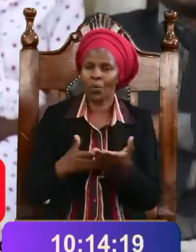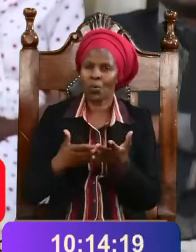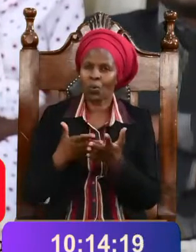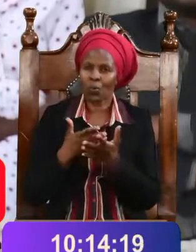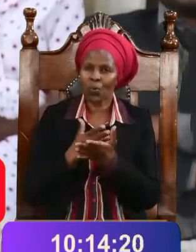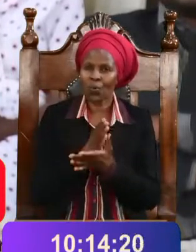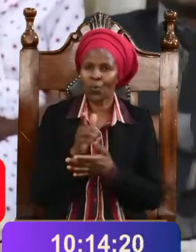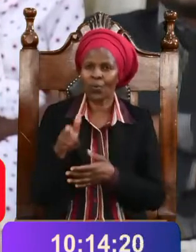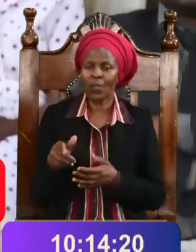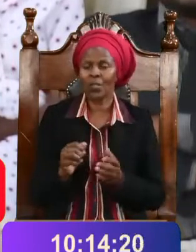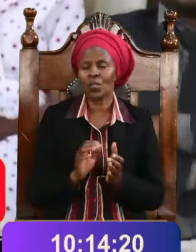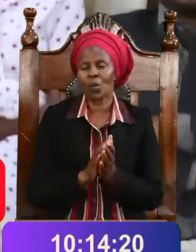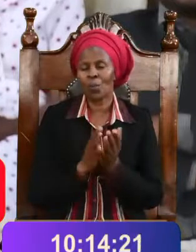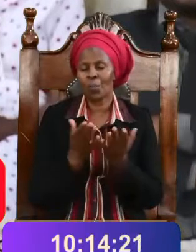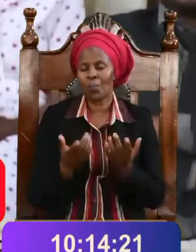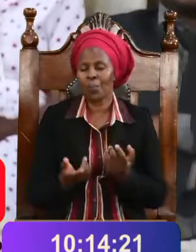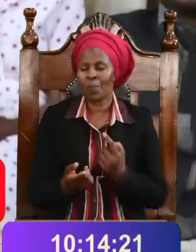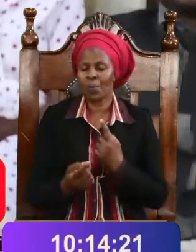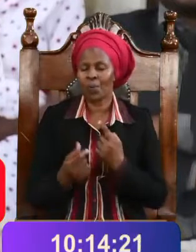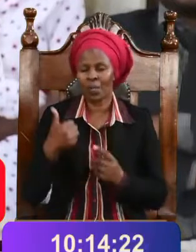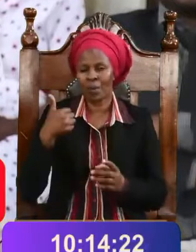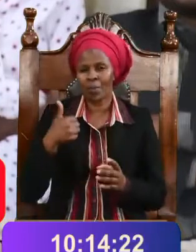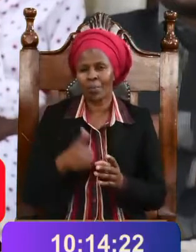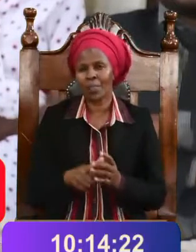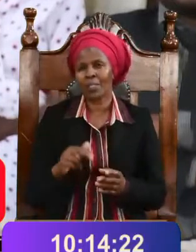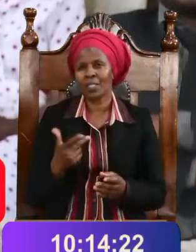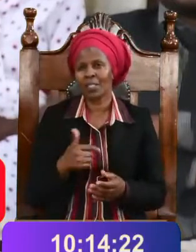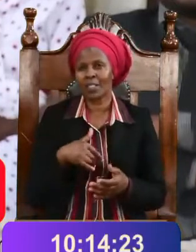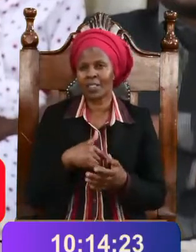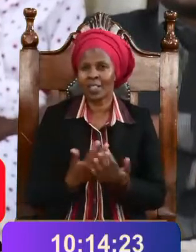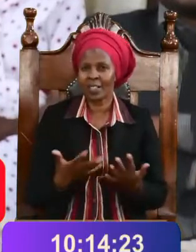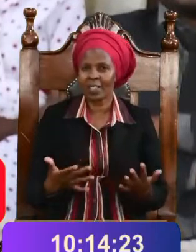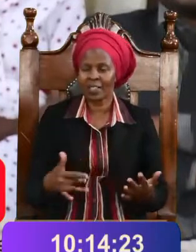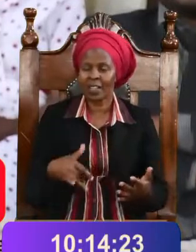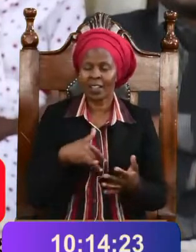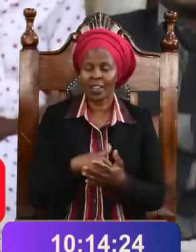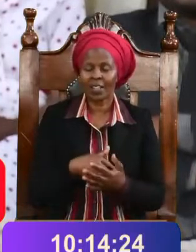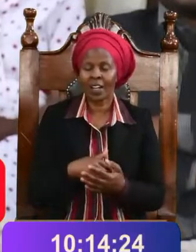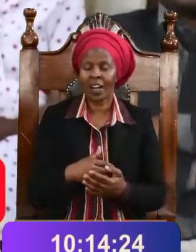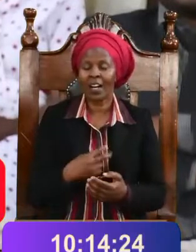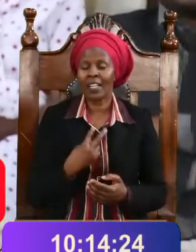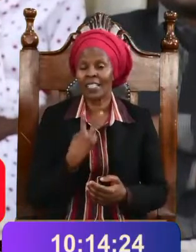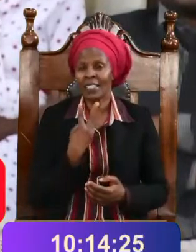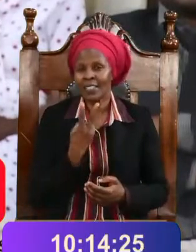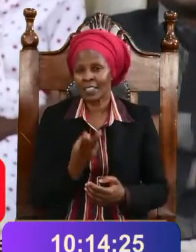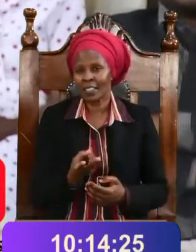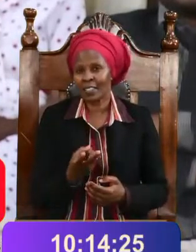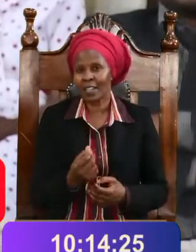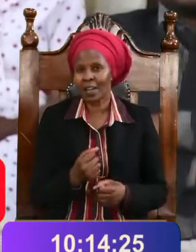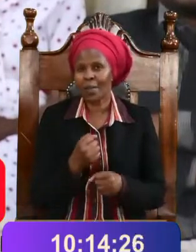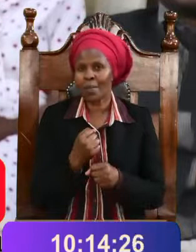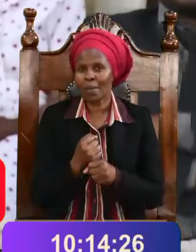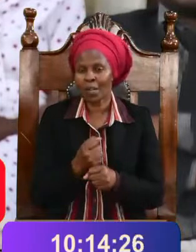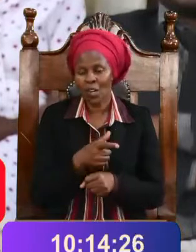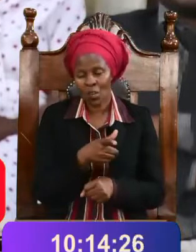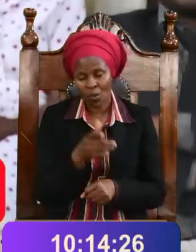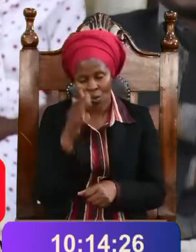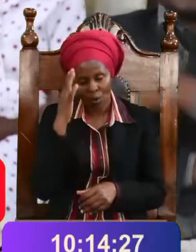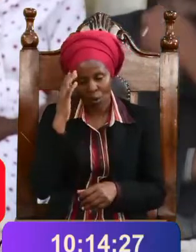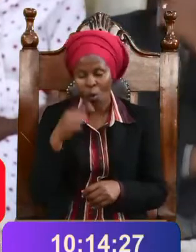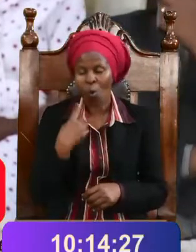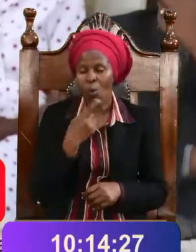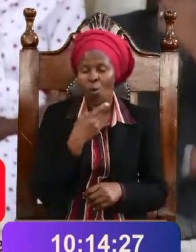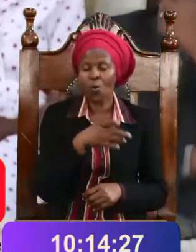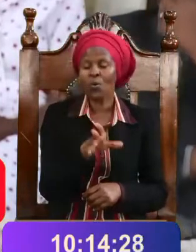kitabu hiki, yanatukumbusha ya kwamba hao ni mambo ambayo yataonekana kule nje, na yatafanya sisi tujulikane sisi ni akina